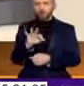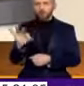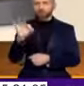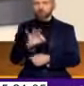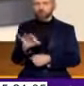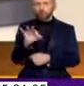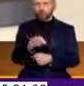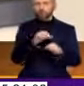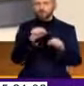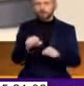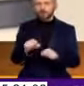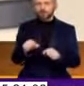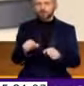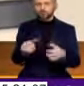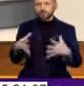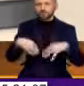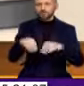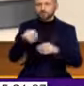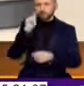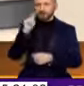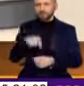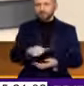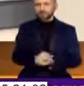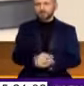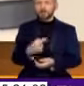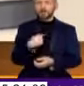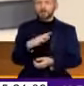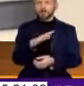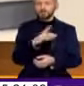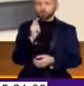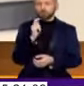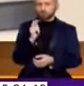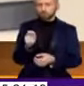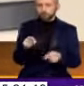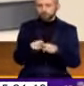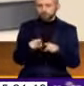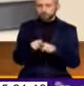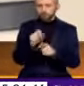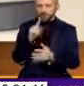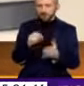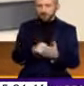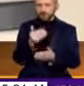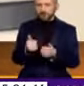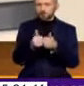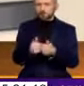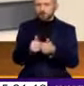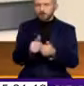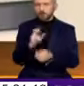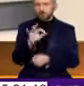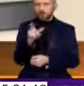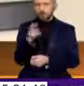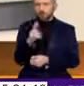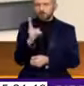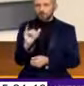щодо захисту інституцій сім'ї в Україні. Я ставила подібне питання також вашому колезі по фракції пану